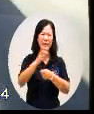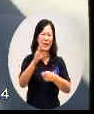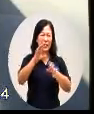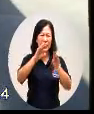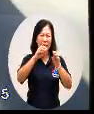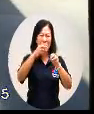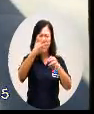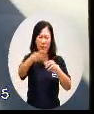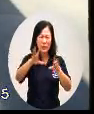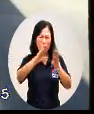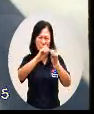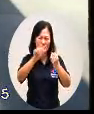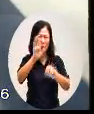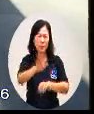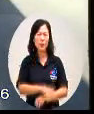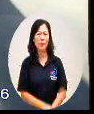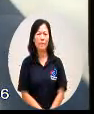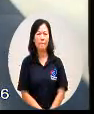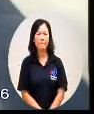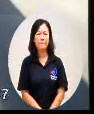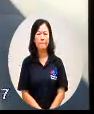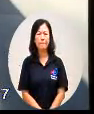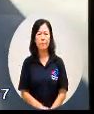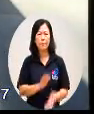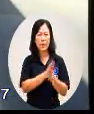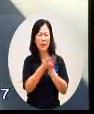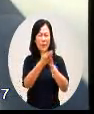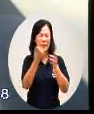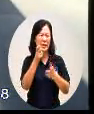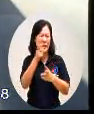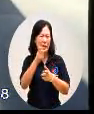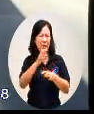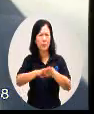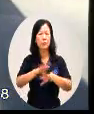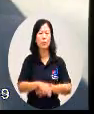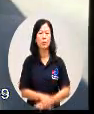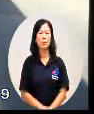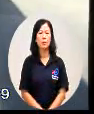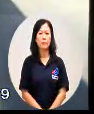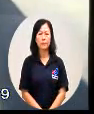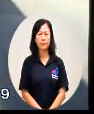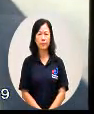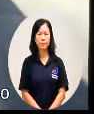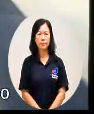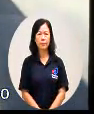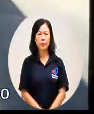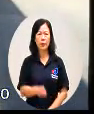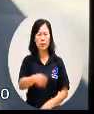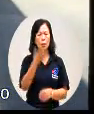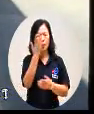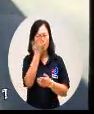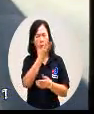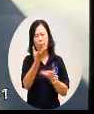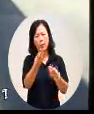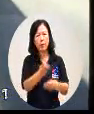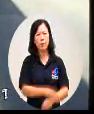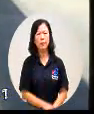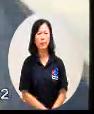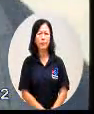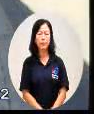这 RC 个空类啊。罗安门，这一个安门头的空雷啊，哈，这拢无水啊。再